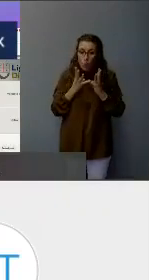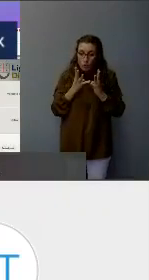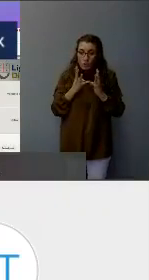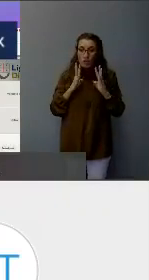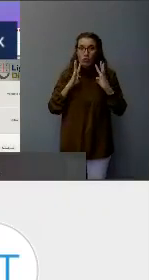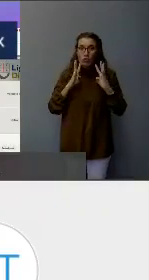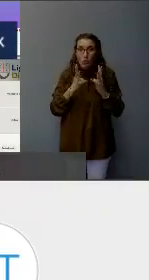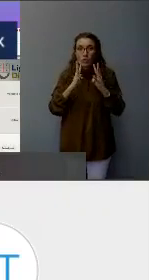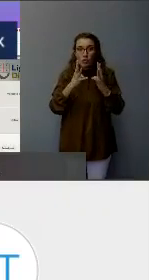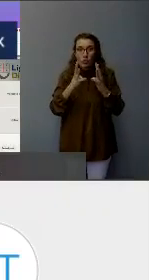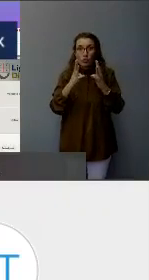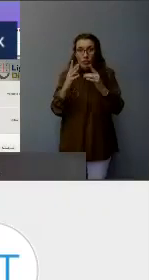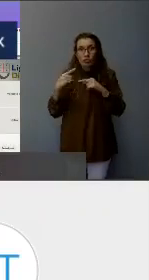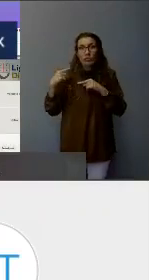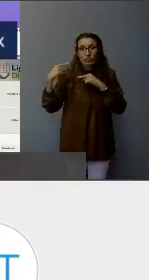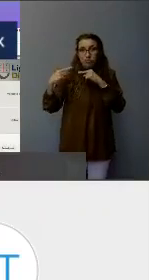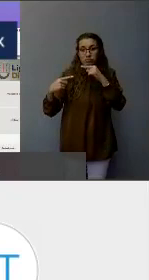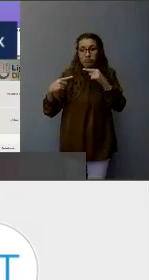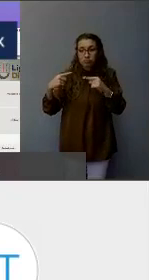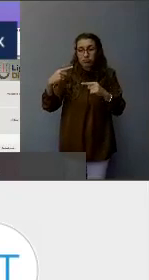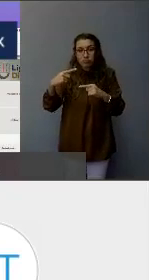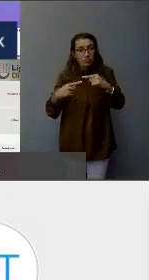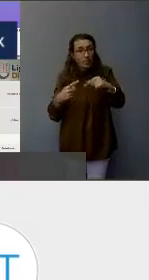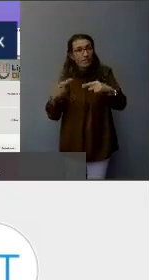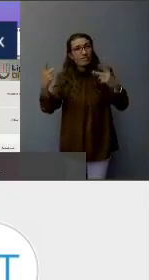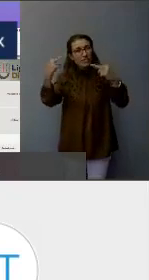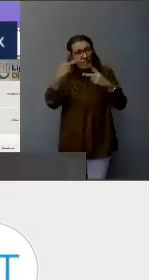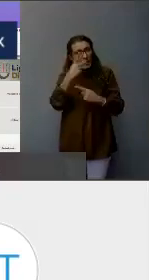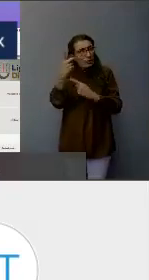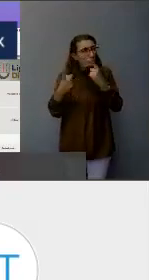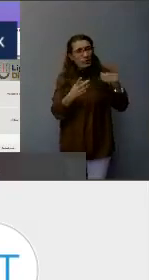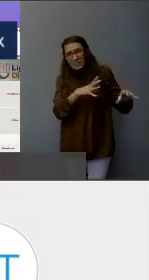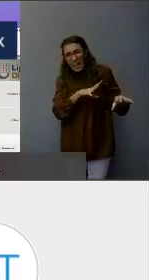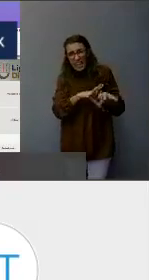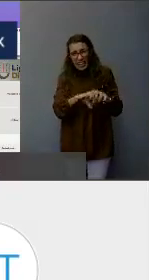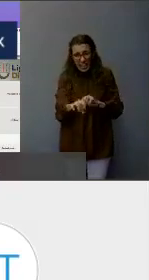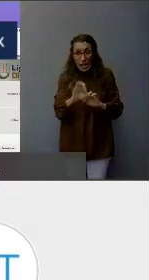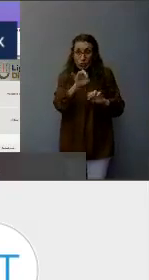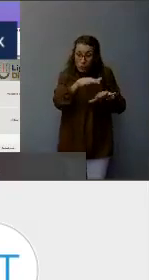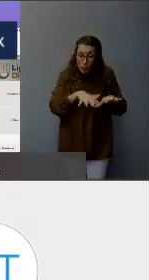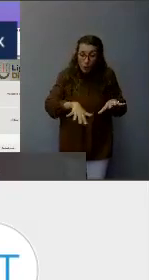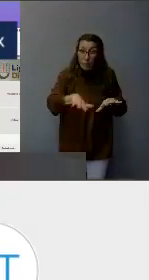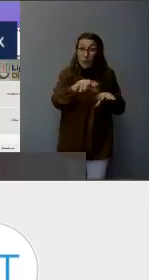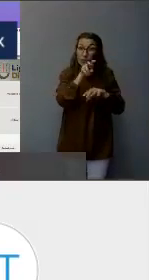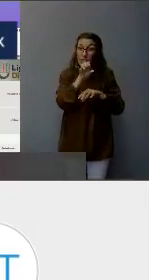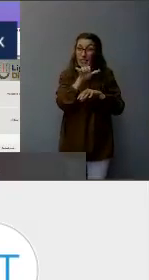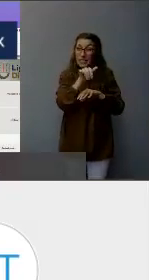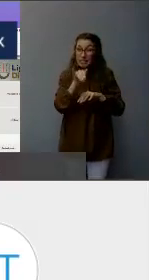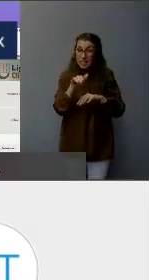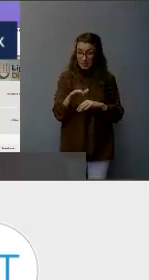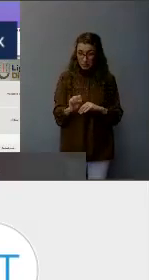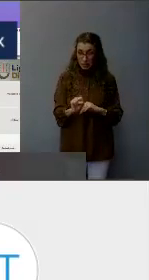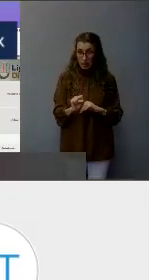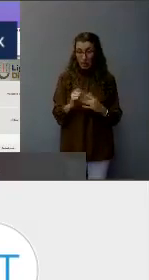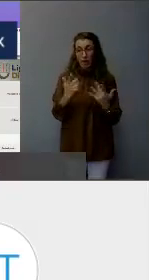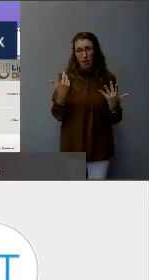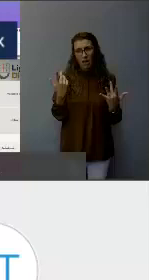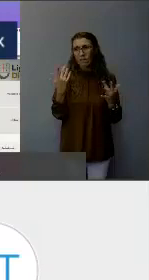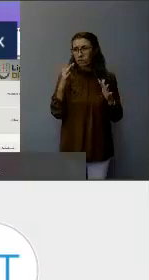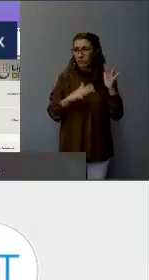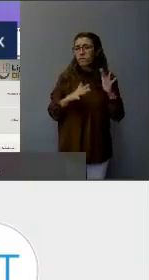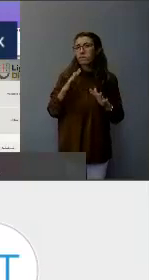su questa situazione di degrado dell'area di vesima sarebbe opportuno anche